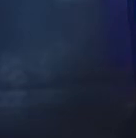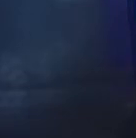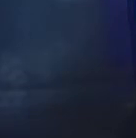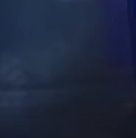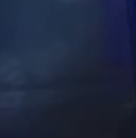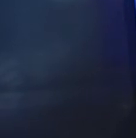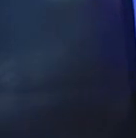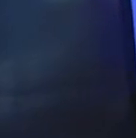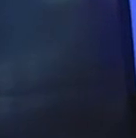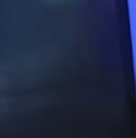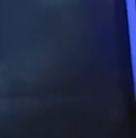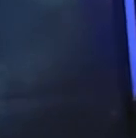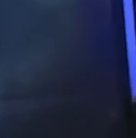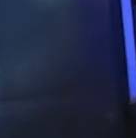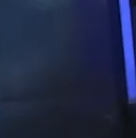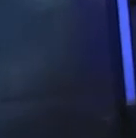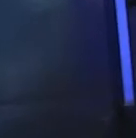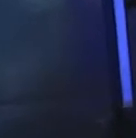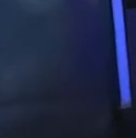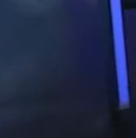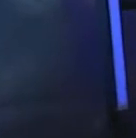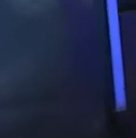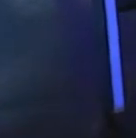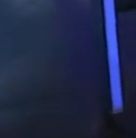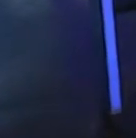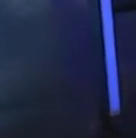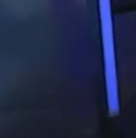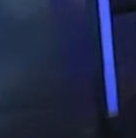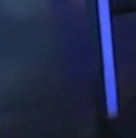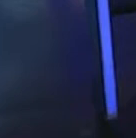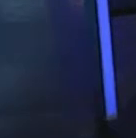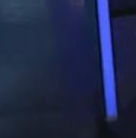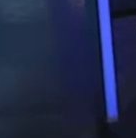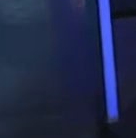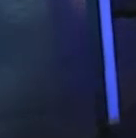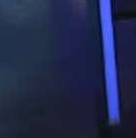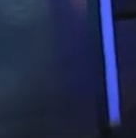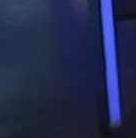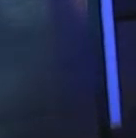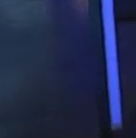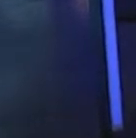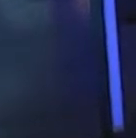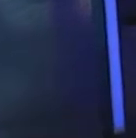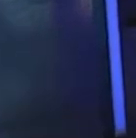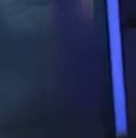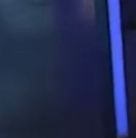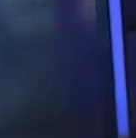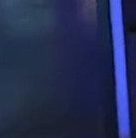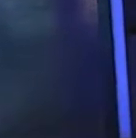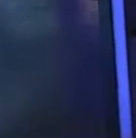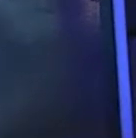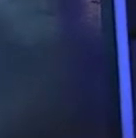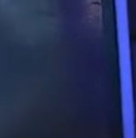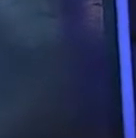לעבור. והנה אני פה בחזרה, ואנחנו ממשיכים עם העניינים שלנו והעבודה. אני רוצה לדבר איתכם עכשיו על הנושא של תחבורה